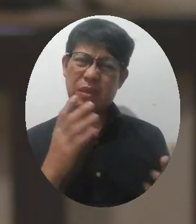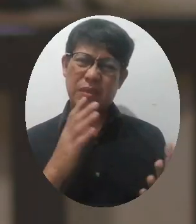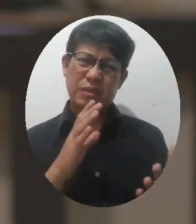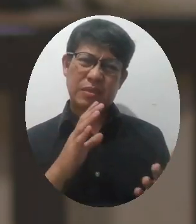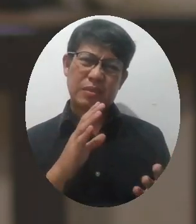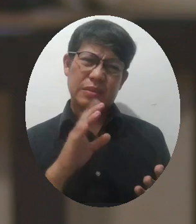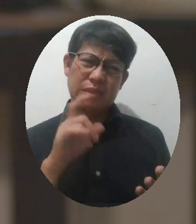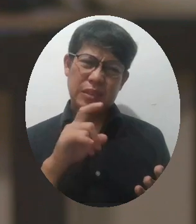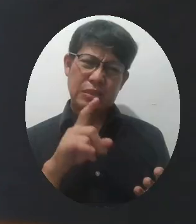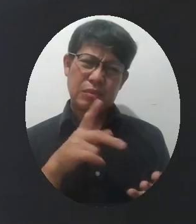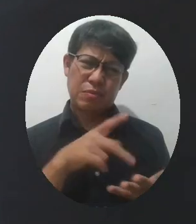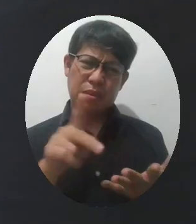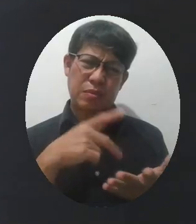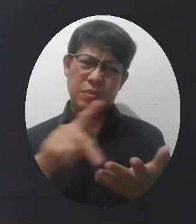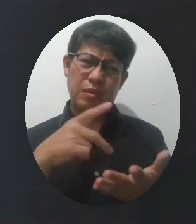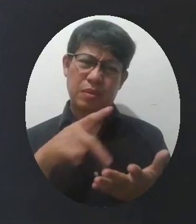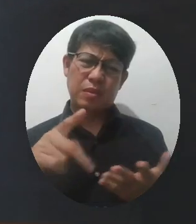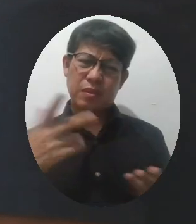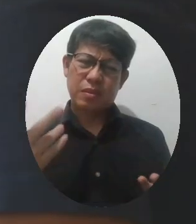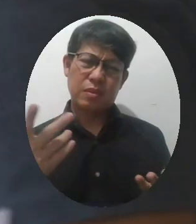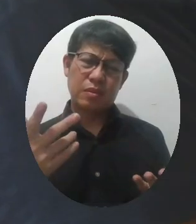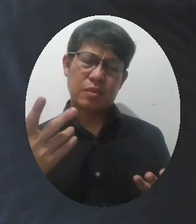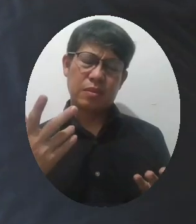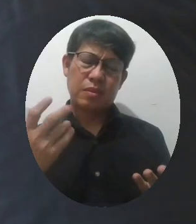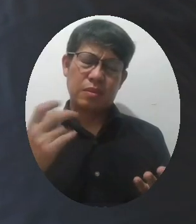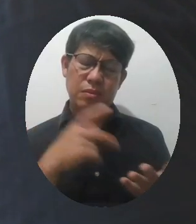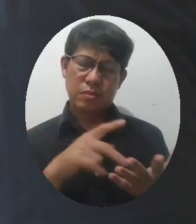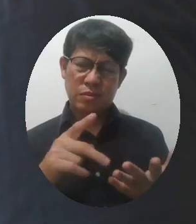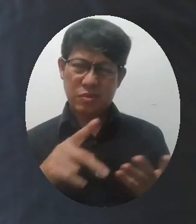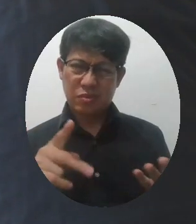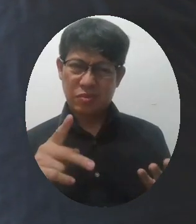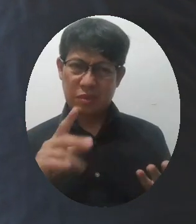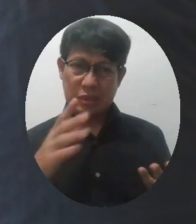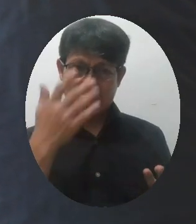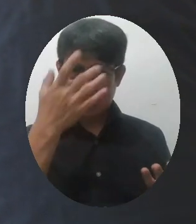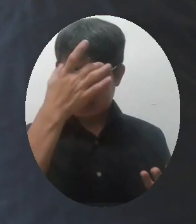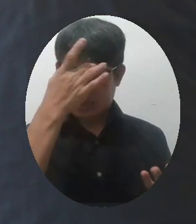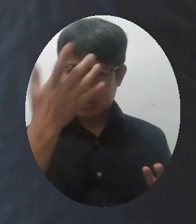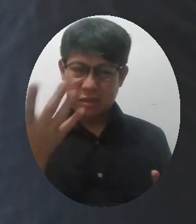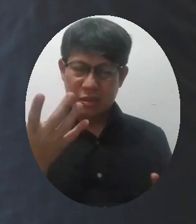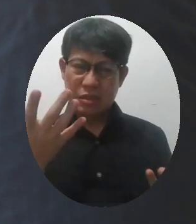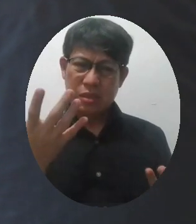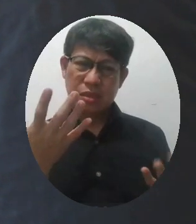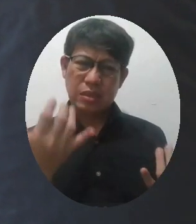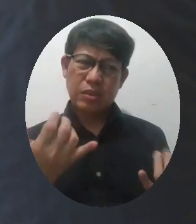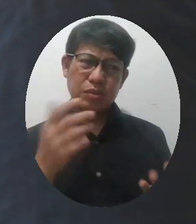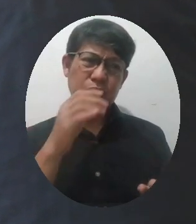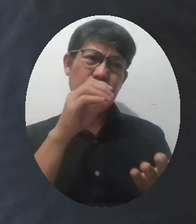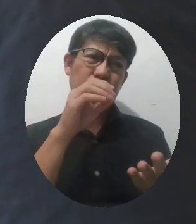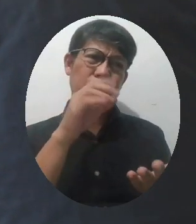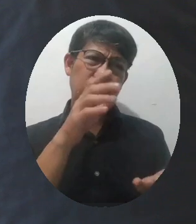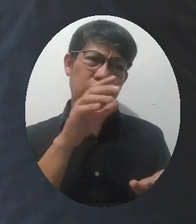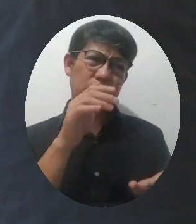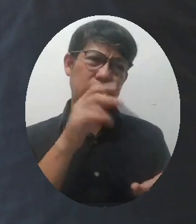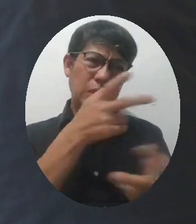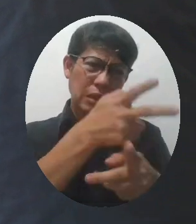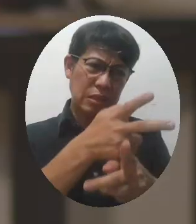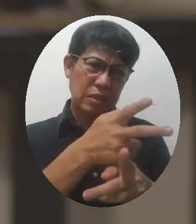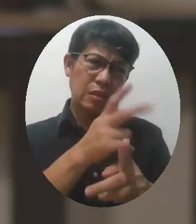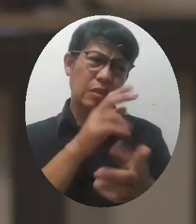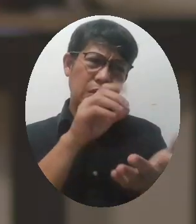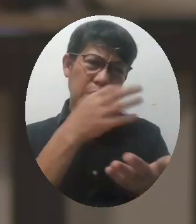bayarin po namin dito. Dati po, hindi ako marunong mangutang, hindi ako marunong humingi ng tulong sa